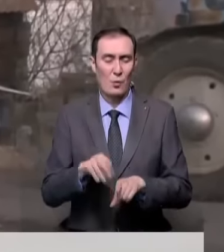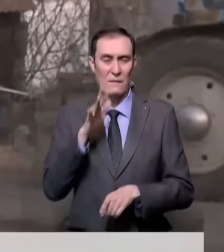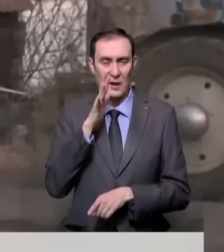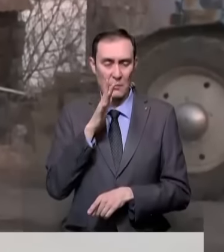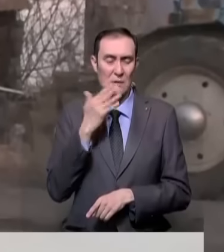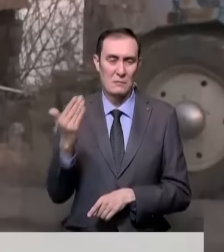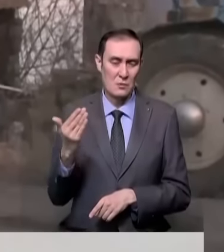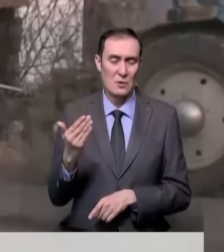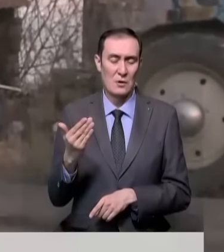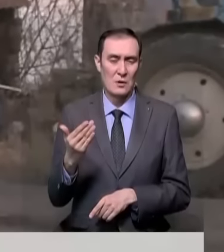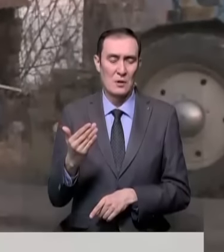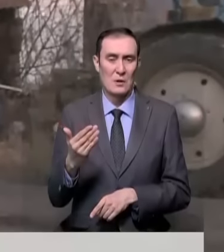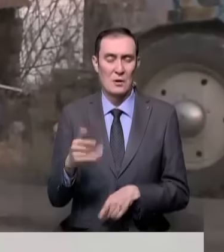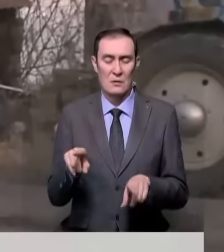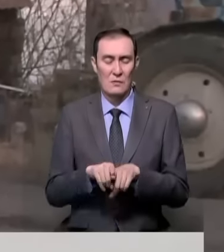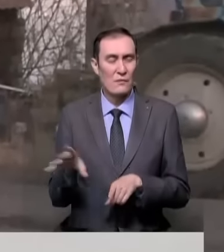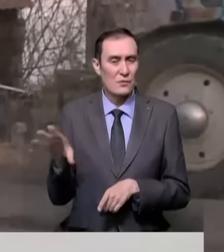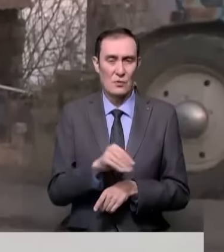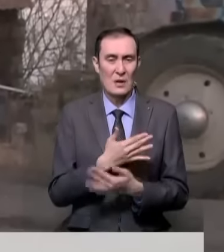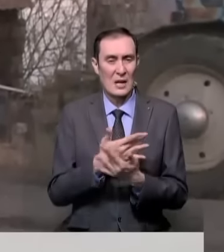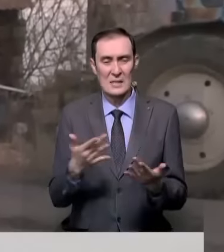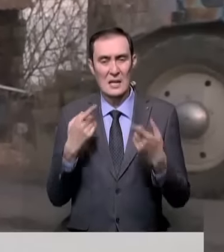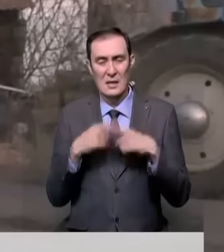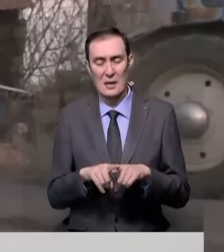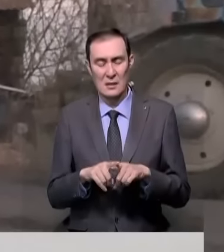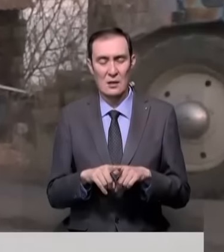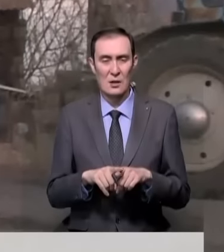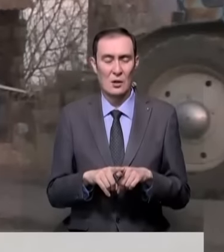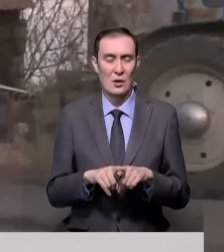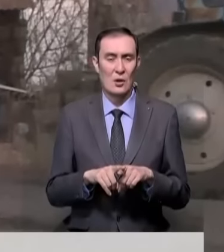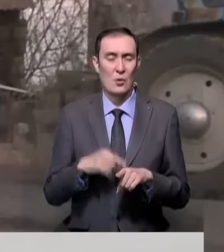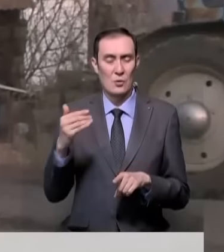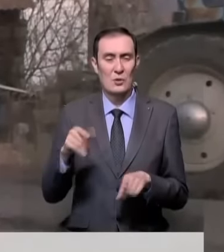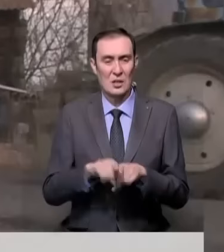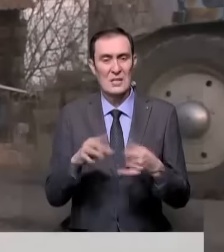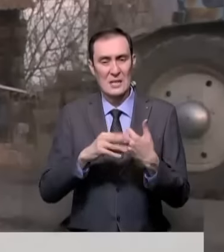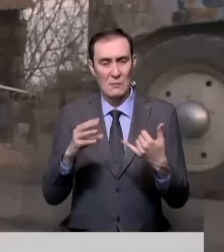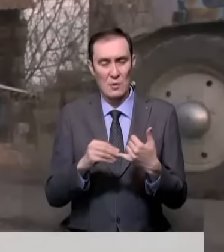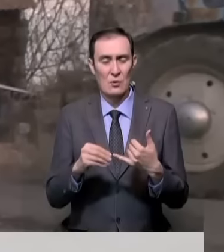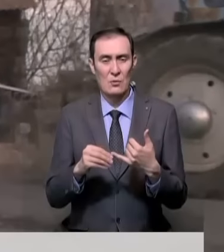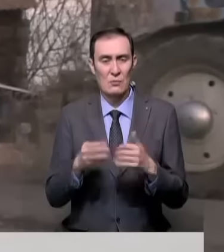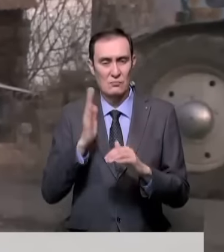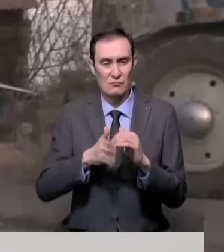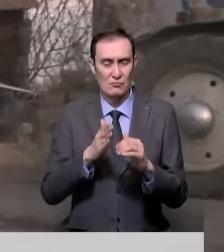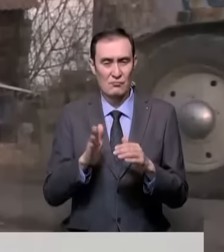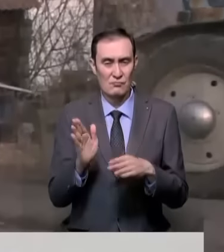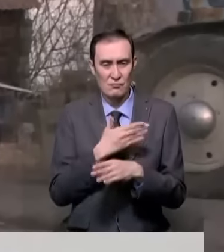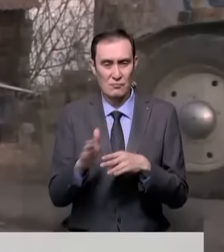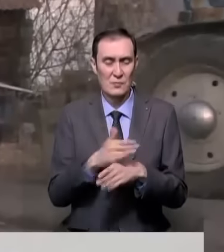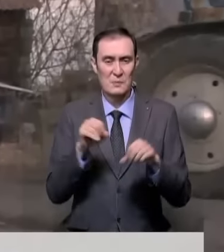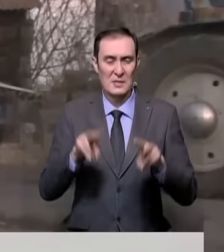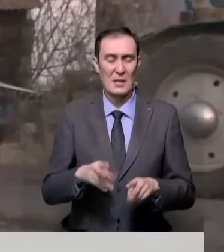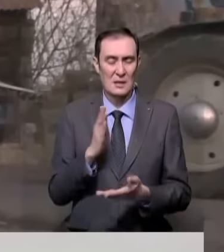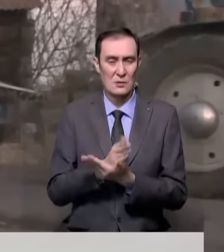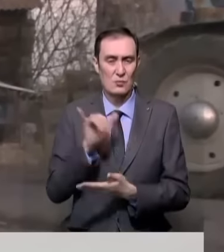моменты. Есть фреза тоже, всякое разное, еще не только пашет он, а еще землю смельчает, специальная